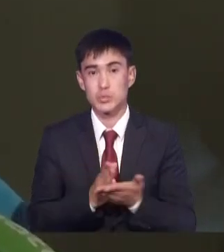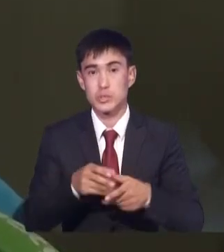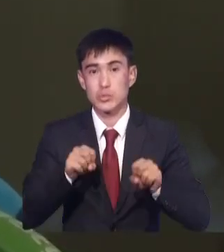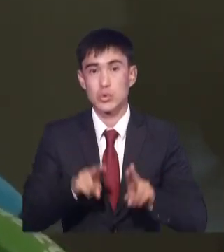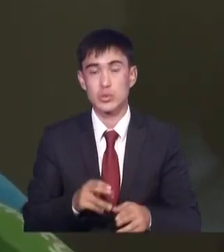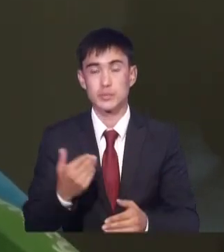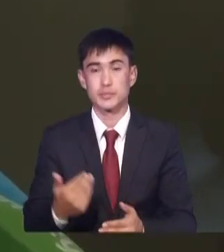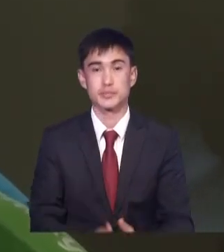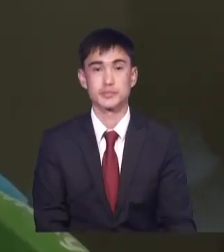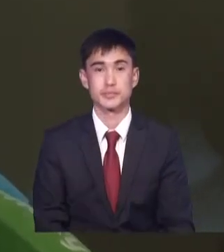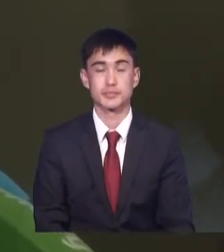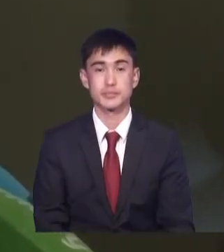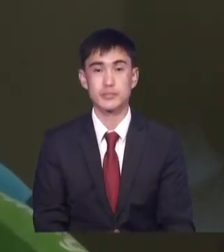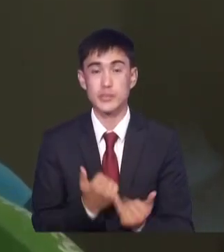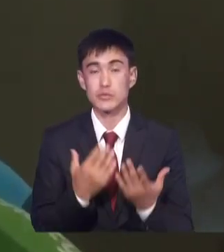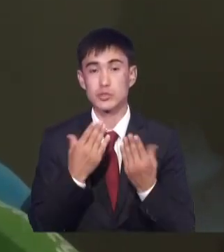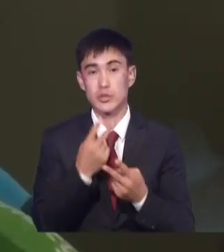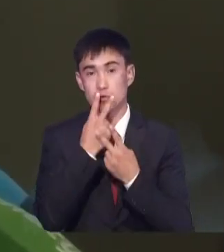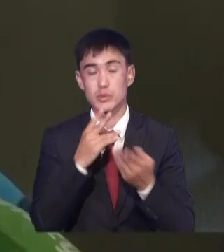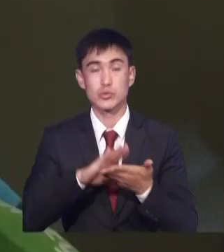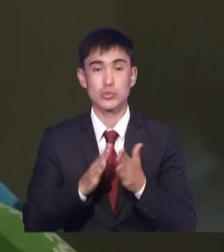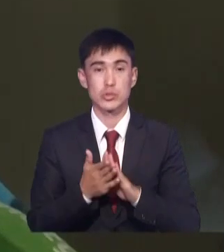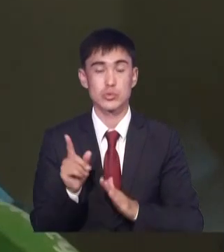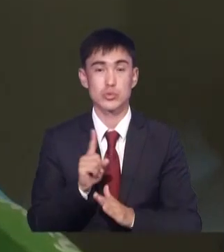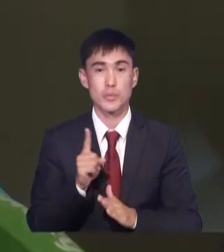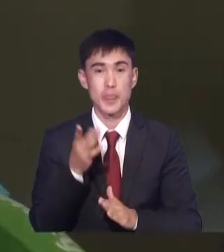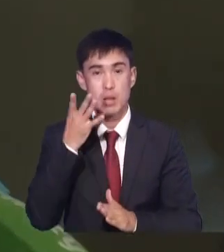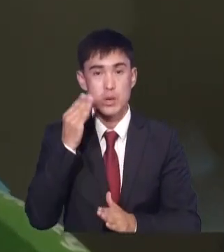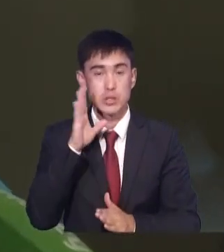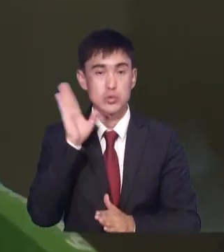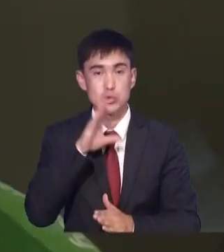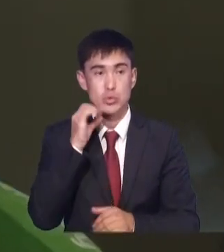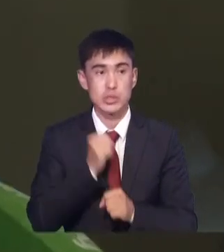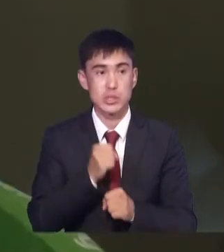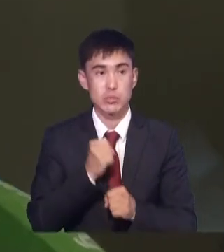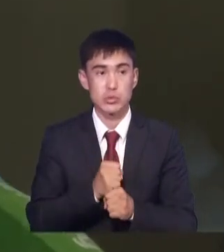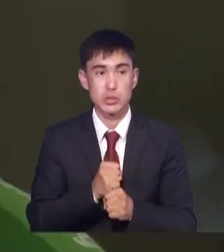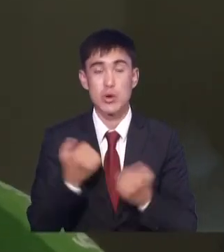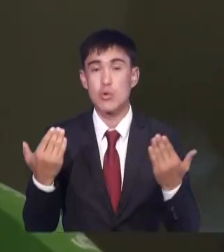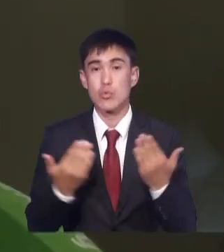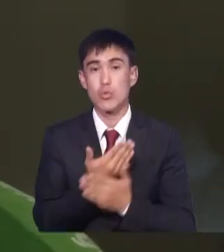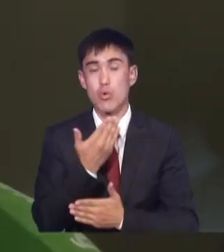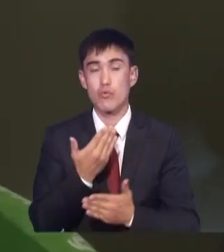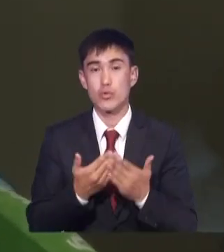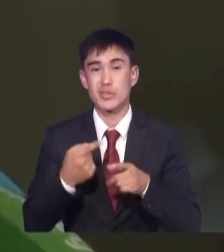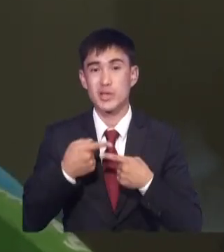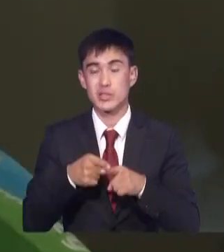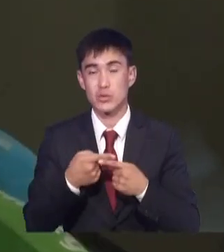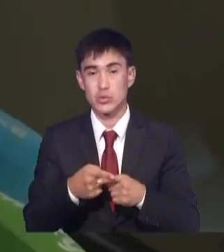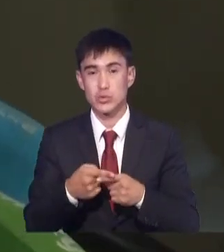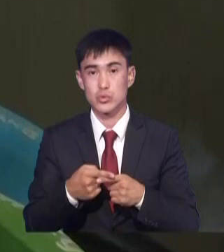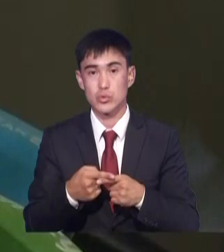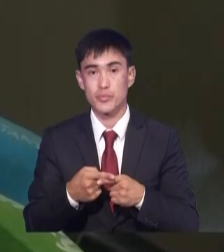уполномоченные инстанции. На сегодня мы видим ситуацию, что Алматы-Су разработала новую